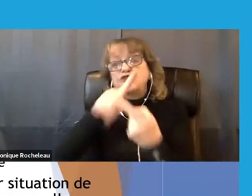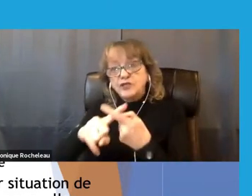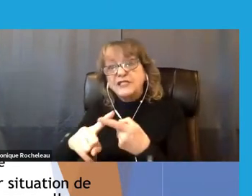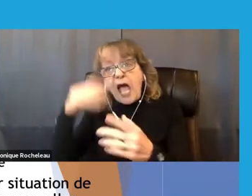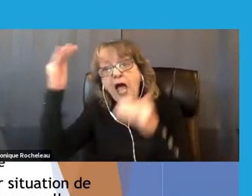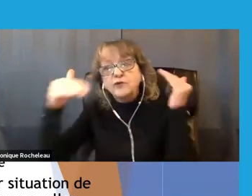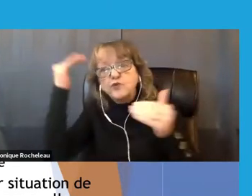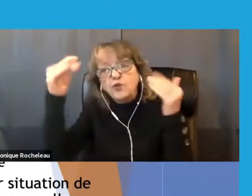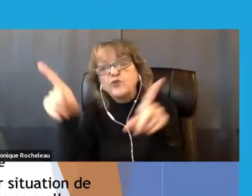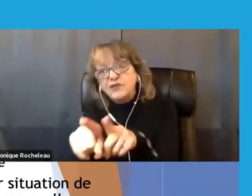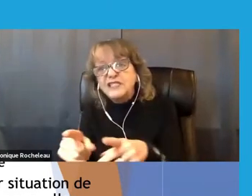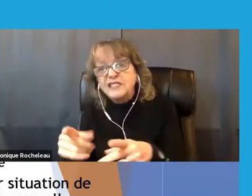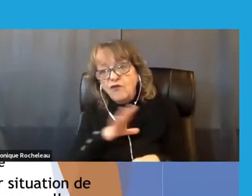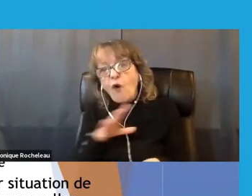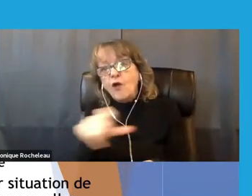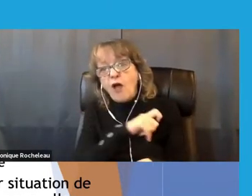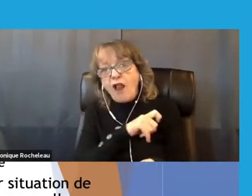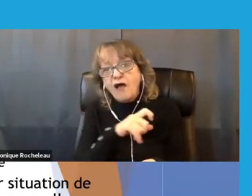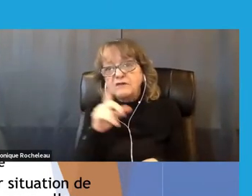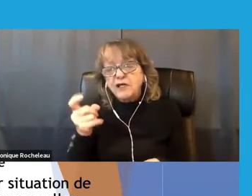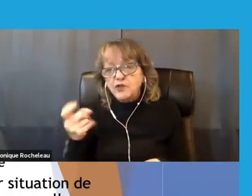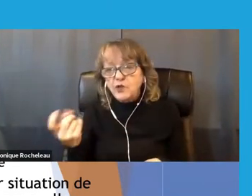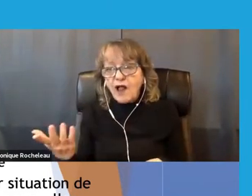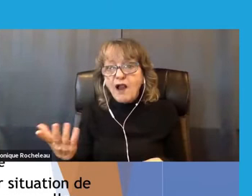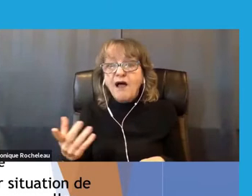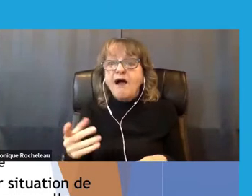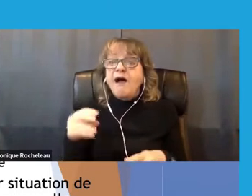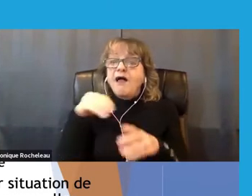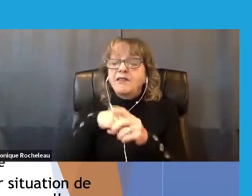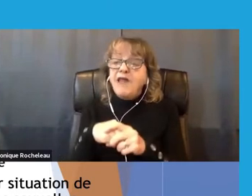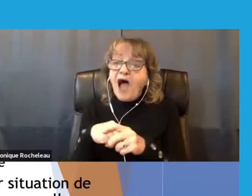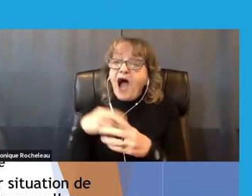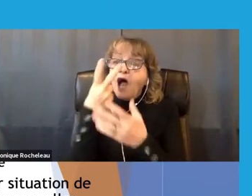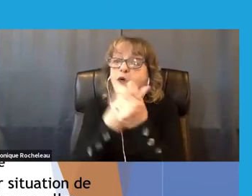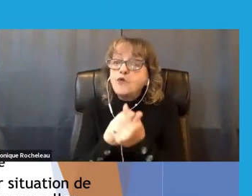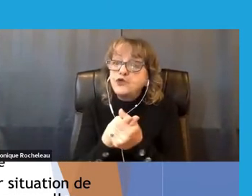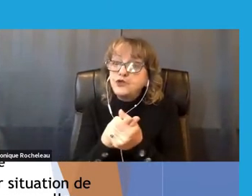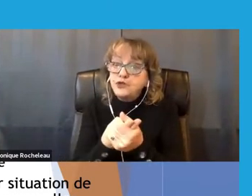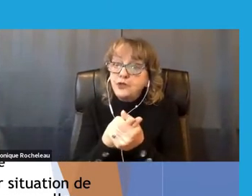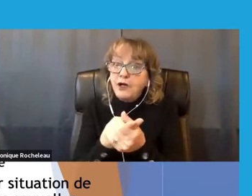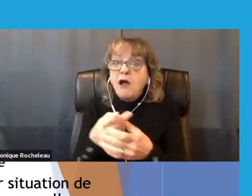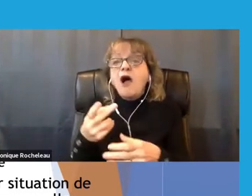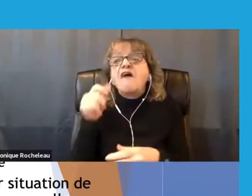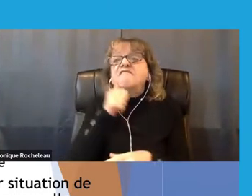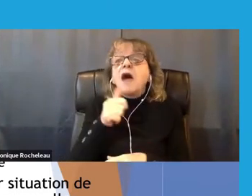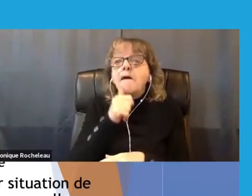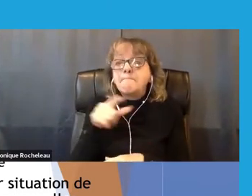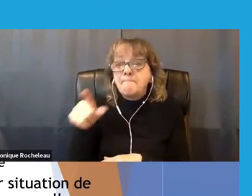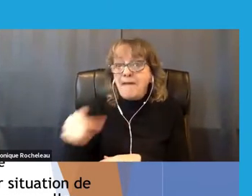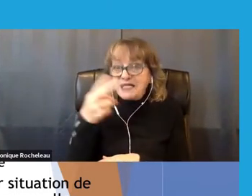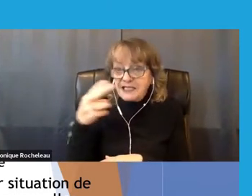Et en contexte conjugal, les femmes à ce handicap sont deux fois plus nombreuses